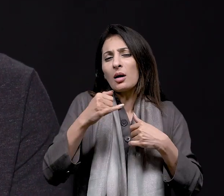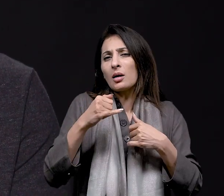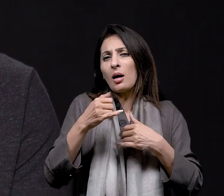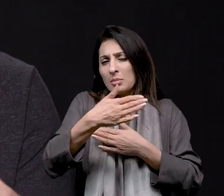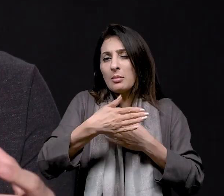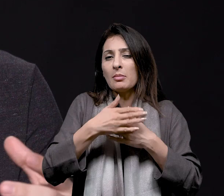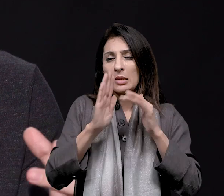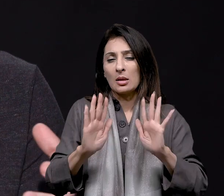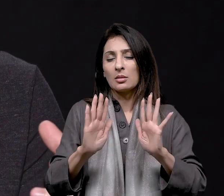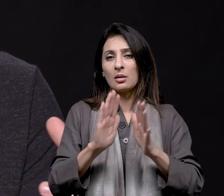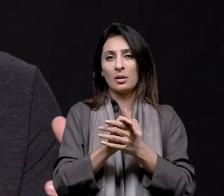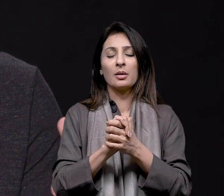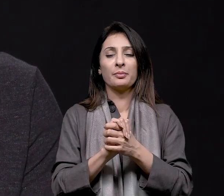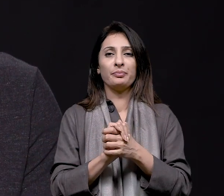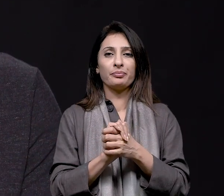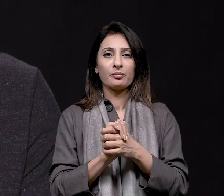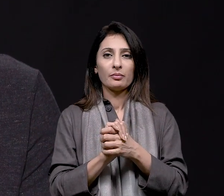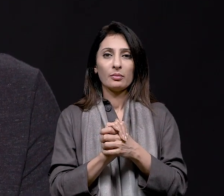ہے، اور